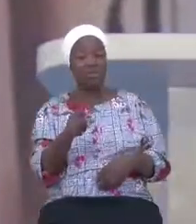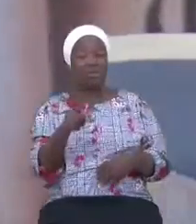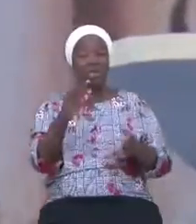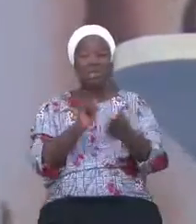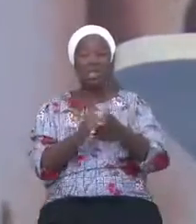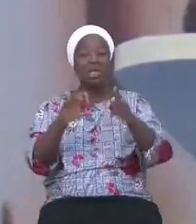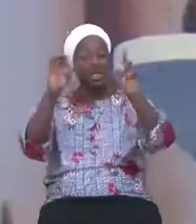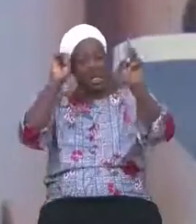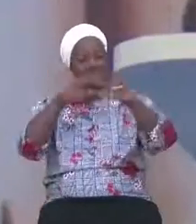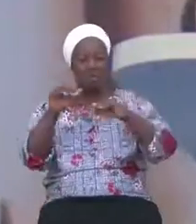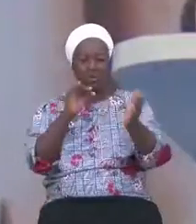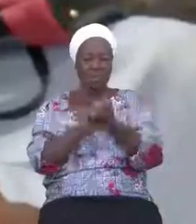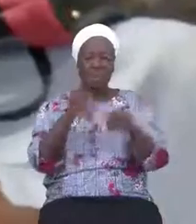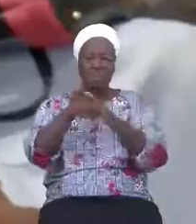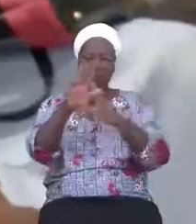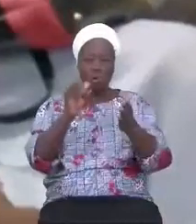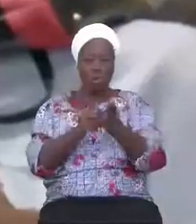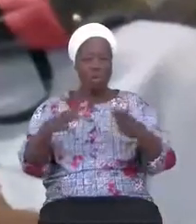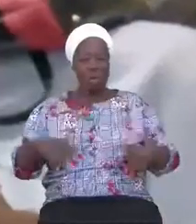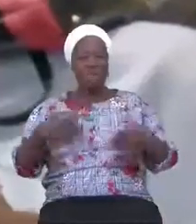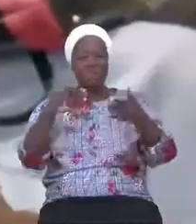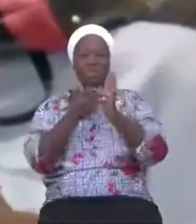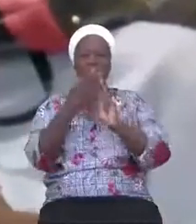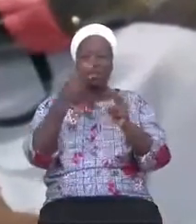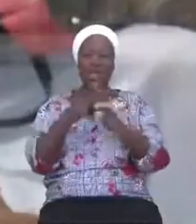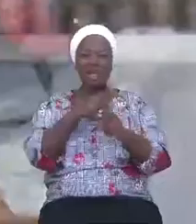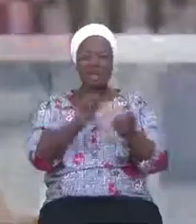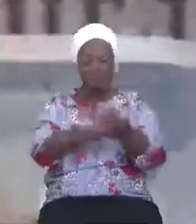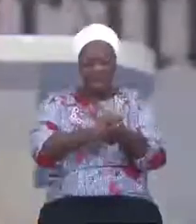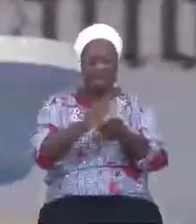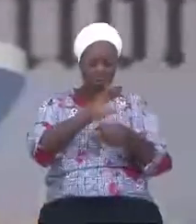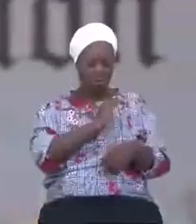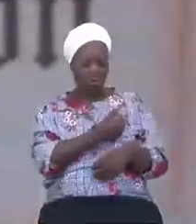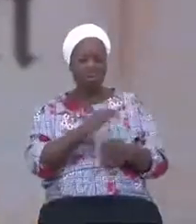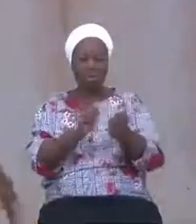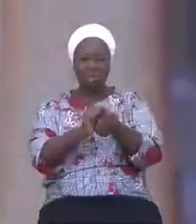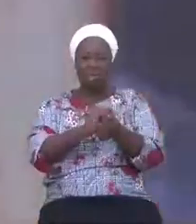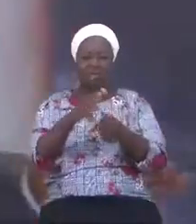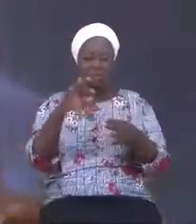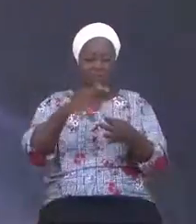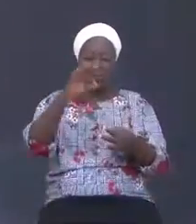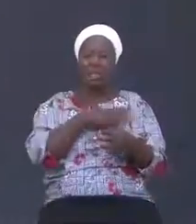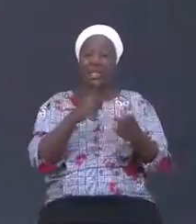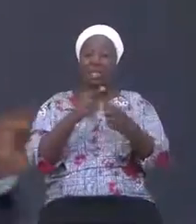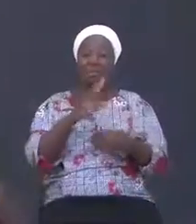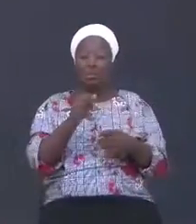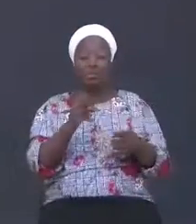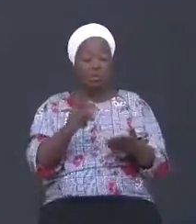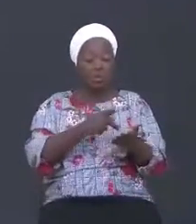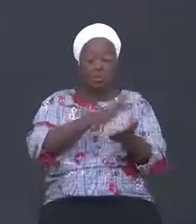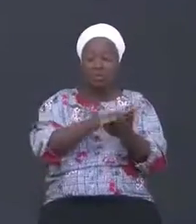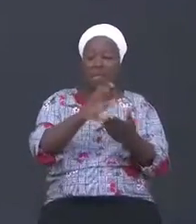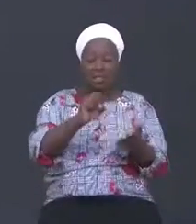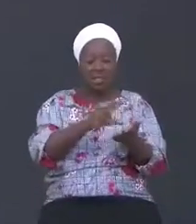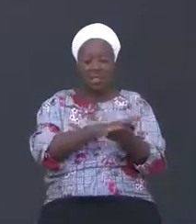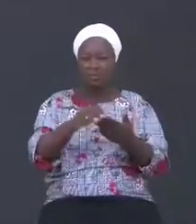le fera dans ta vie. Il va purger ton âme, il va purger ton esprit et il va tellement te purifier,